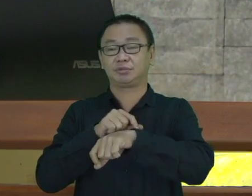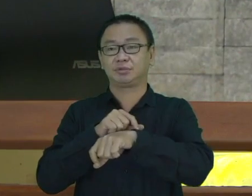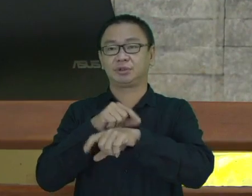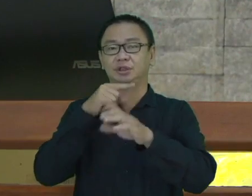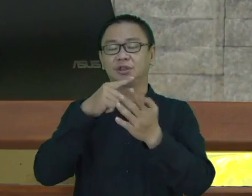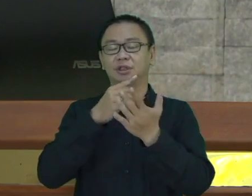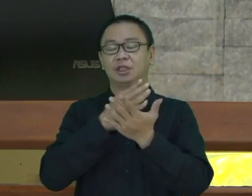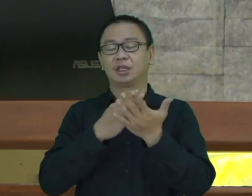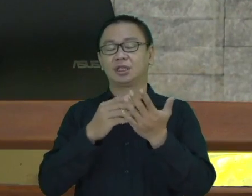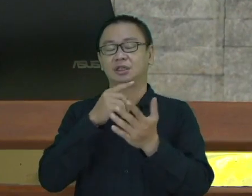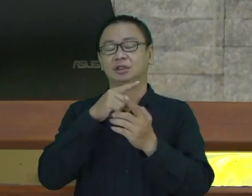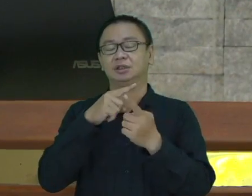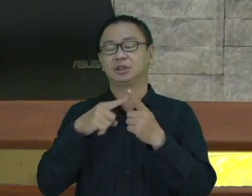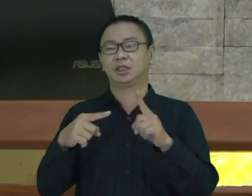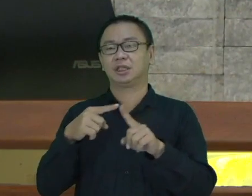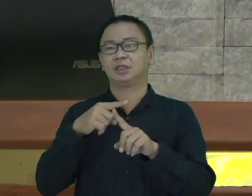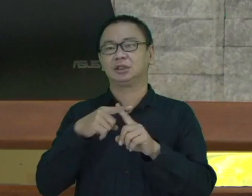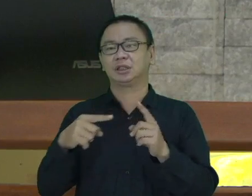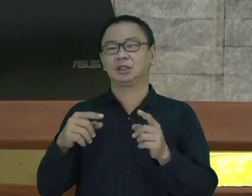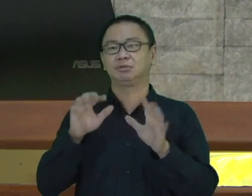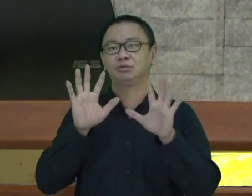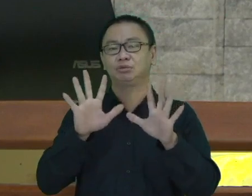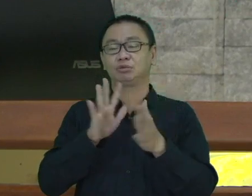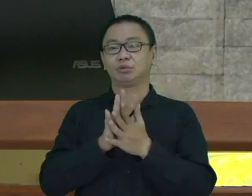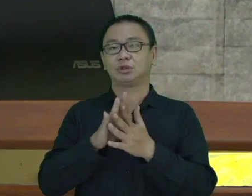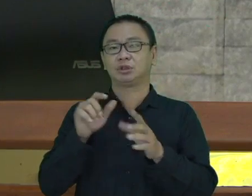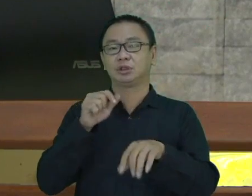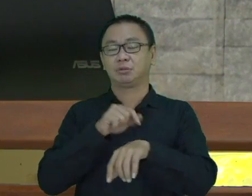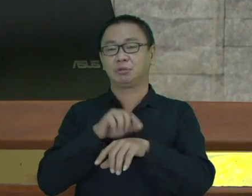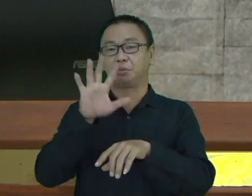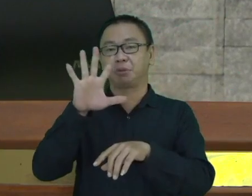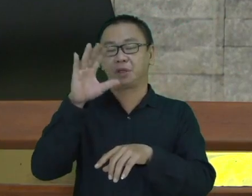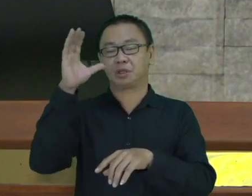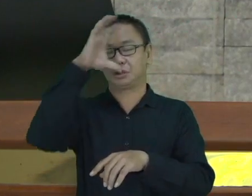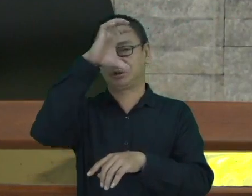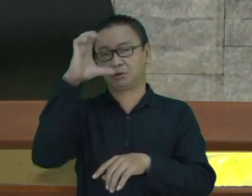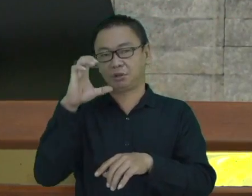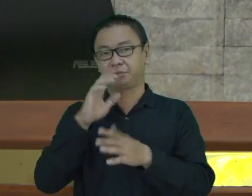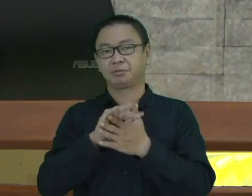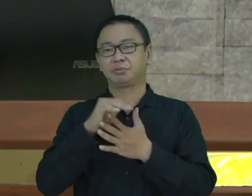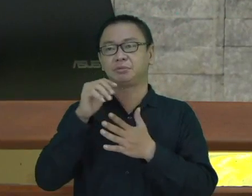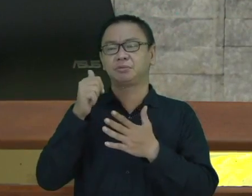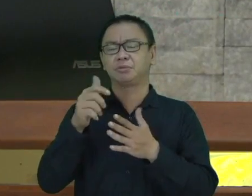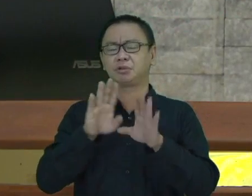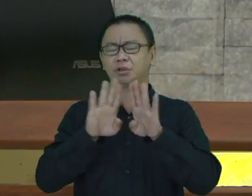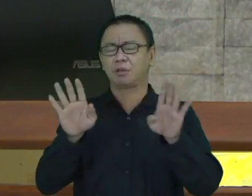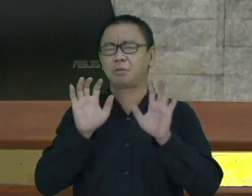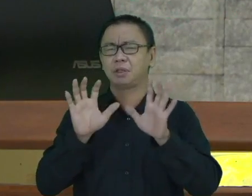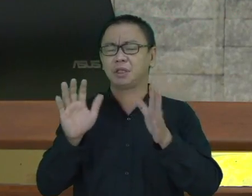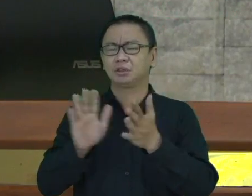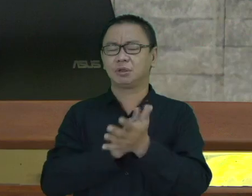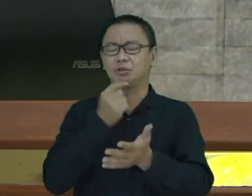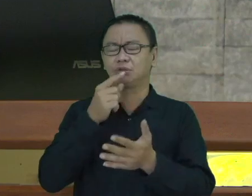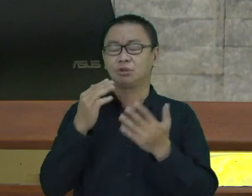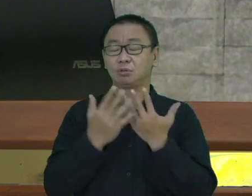5 sore. Sehingga semakin kesana semakin dibuka banyak kesempatan bagi jemaat untuk